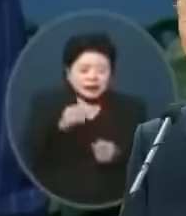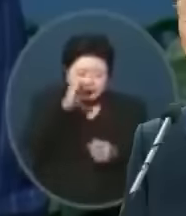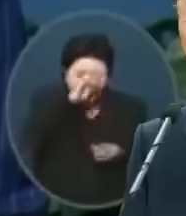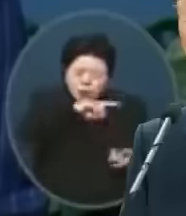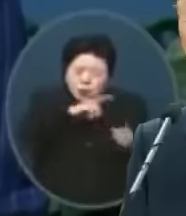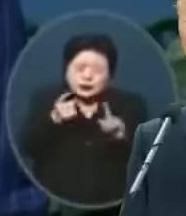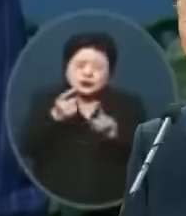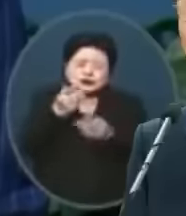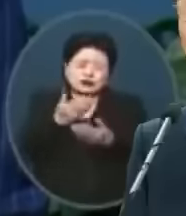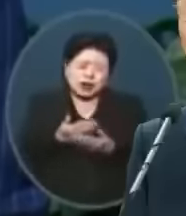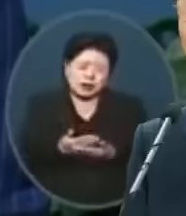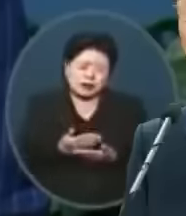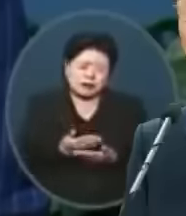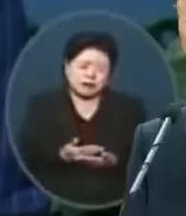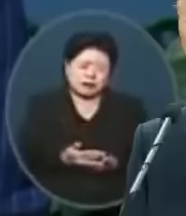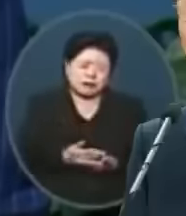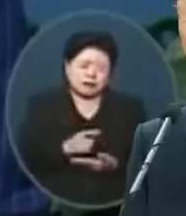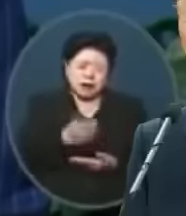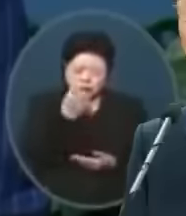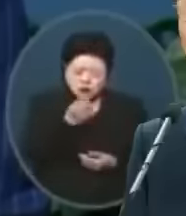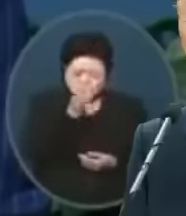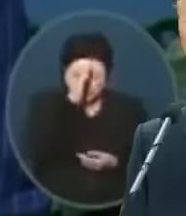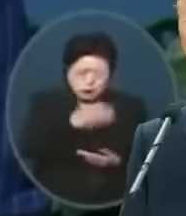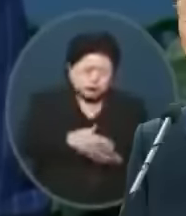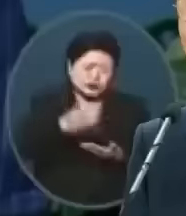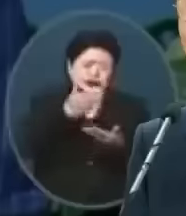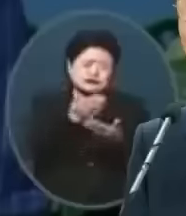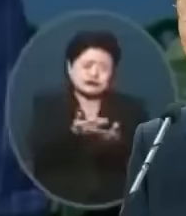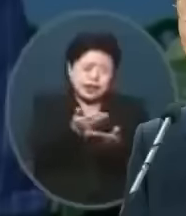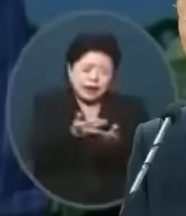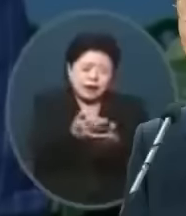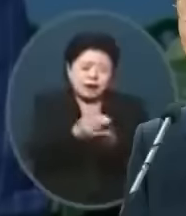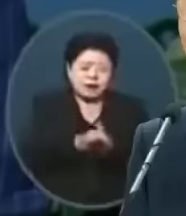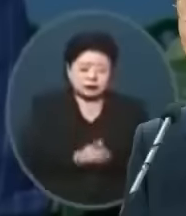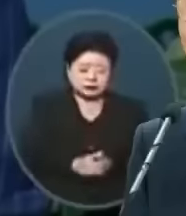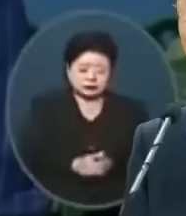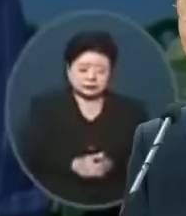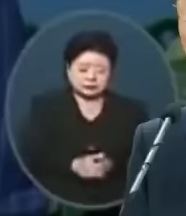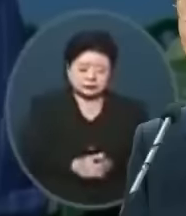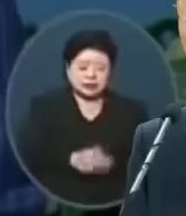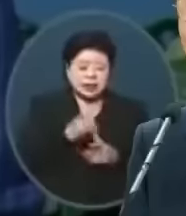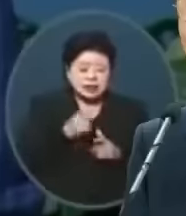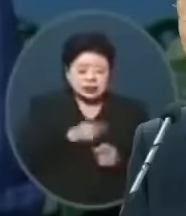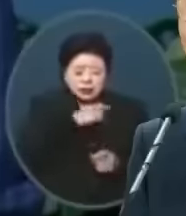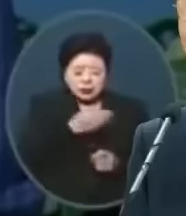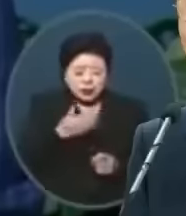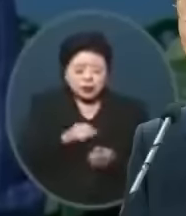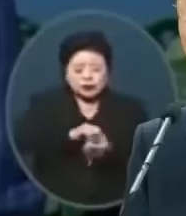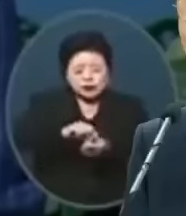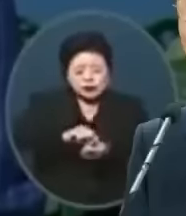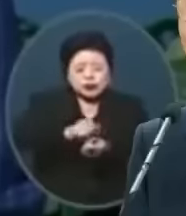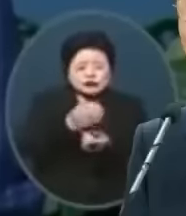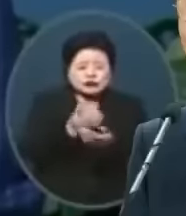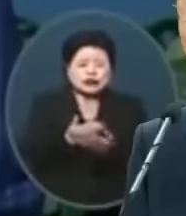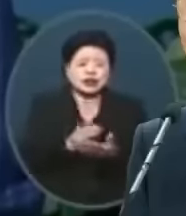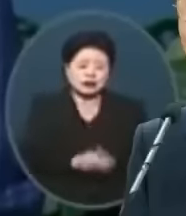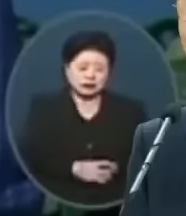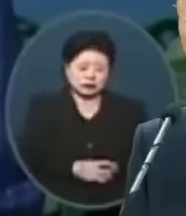않냐면 이 마음의 우울증을 내가 어떻게 하겠습니까? 예수님 보혈로